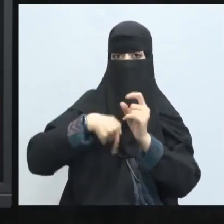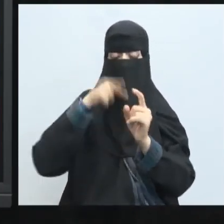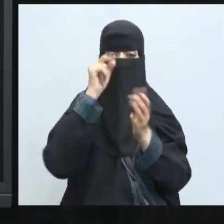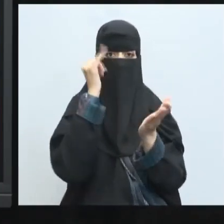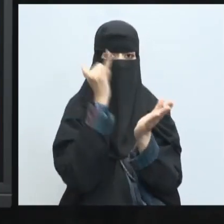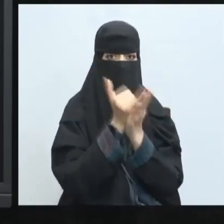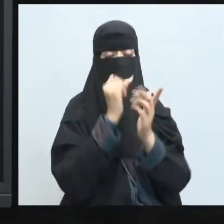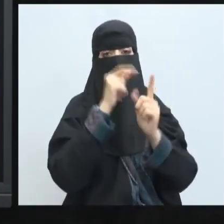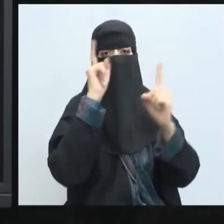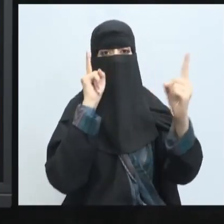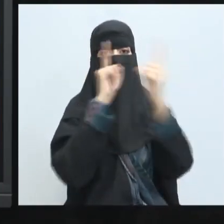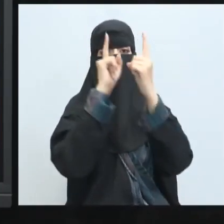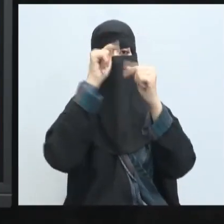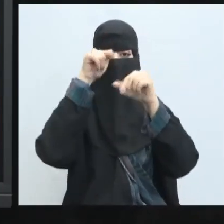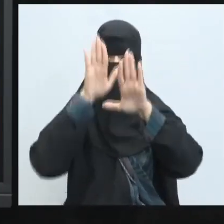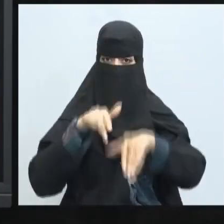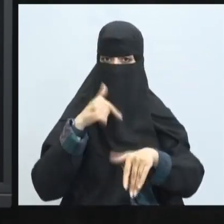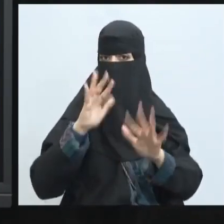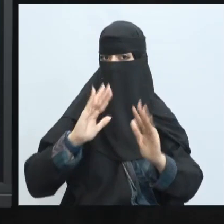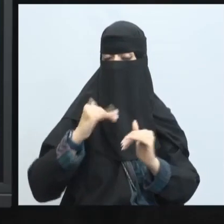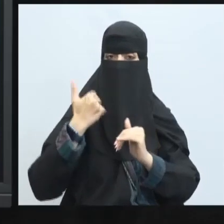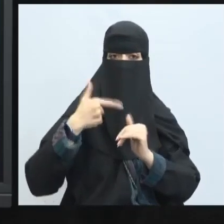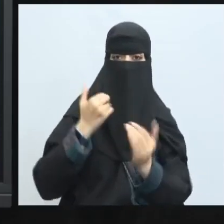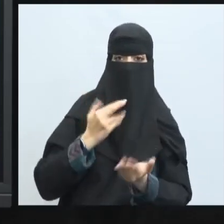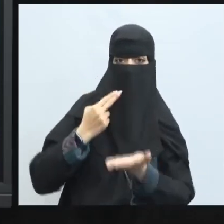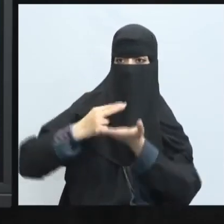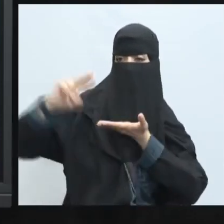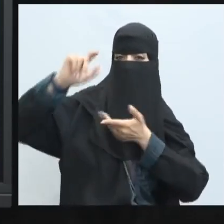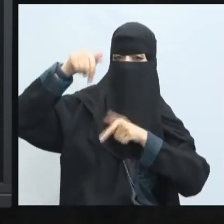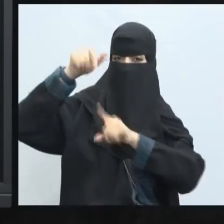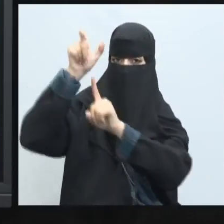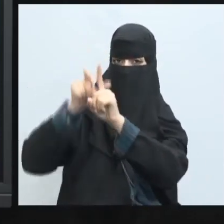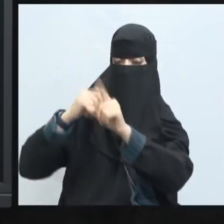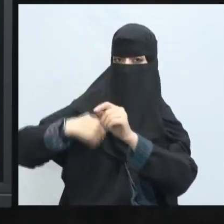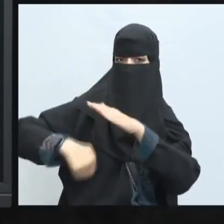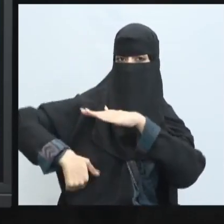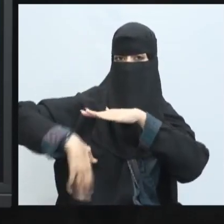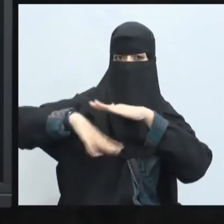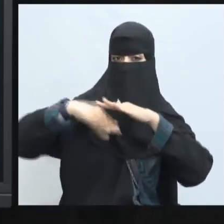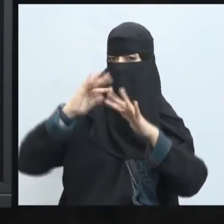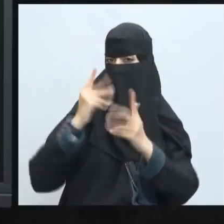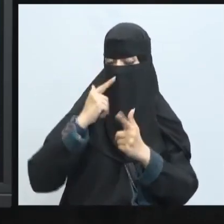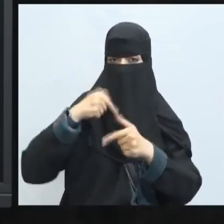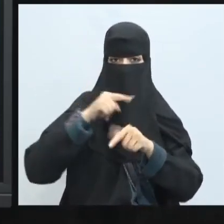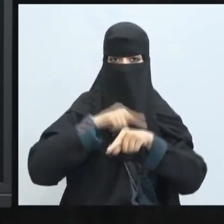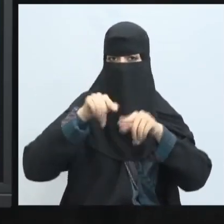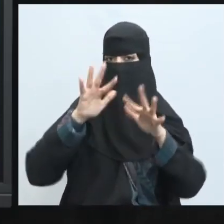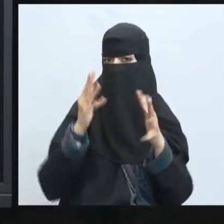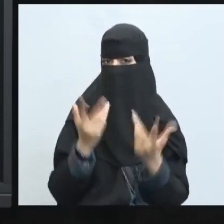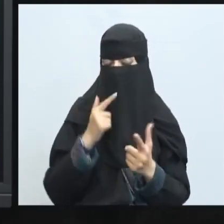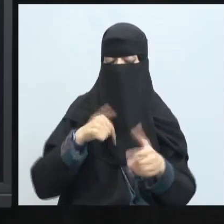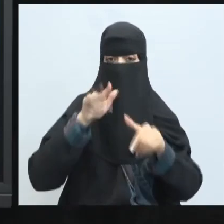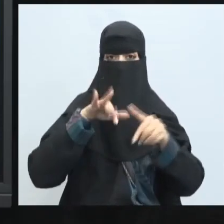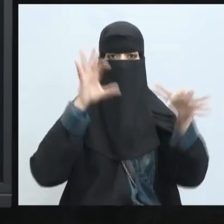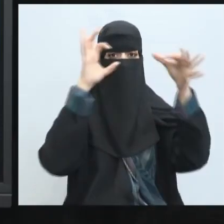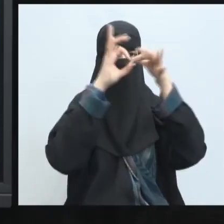له كيف مثلا يقوم بتصعيد مثلا خطابات كيف يرسل استفسارات الى من يرسلها عبر هذا الارتباط